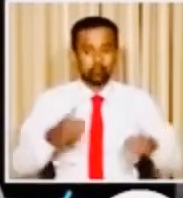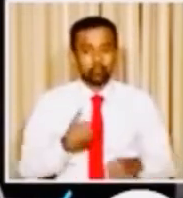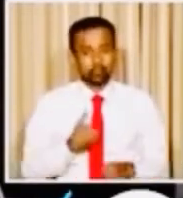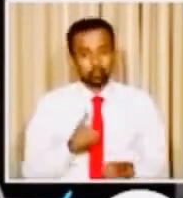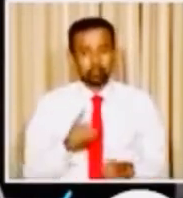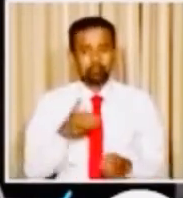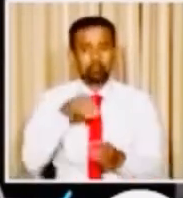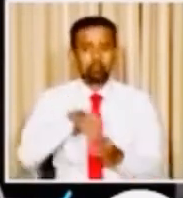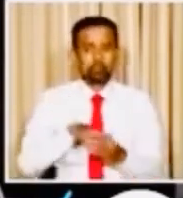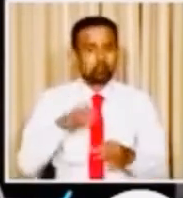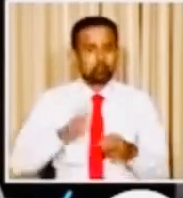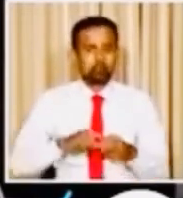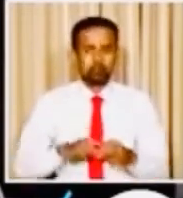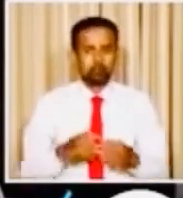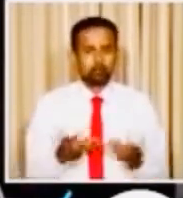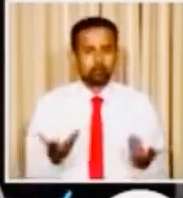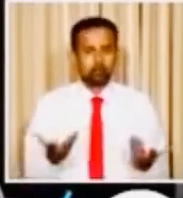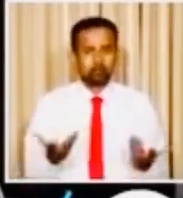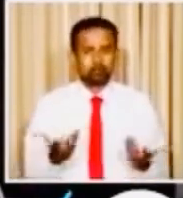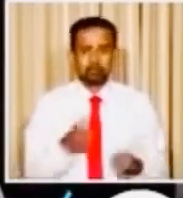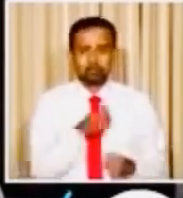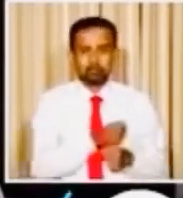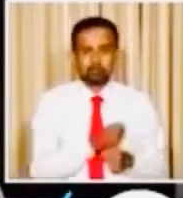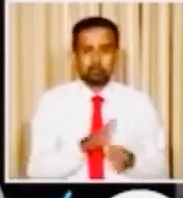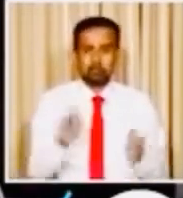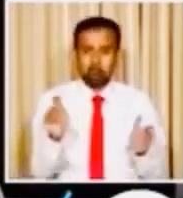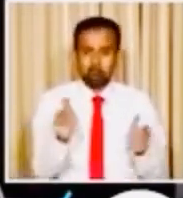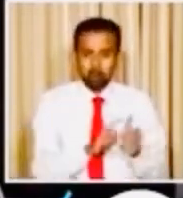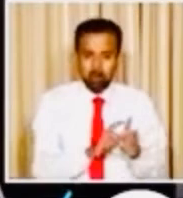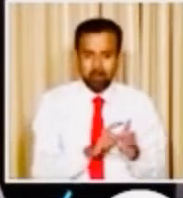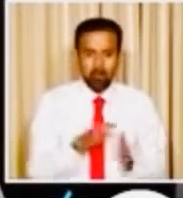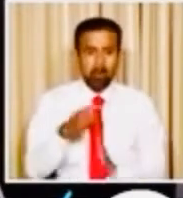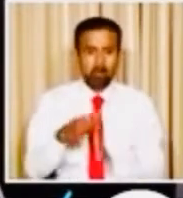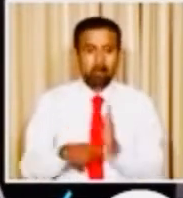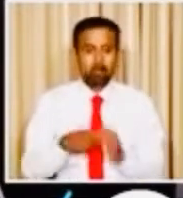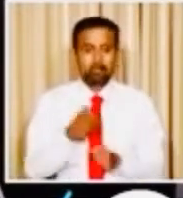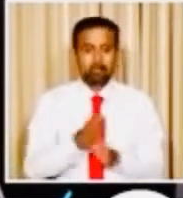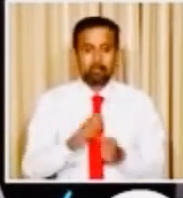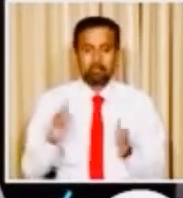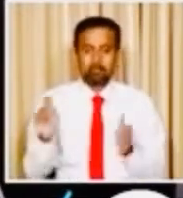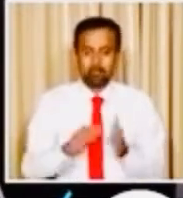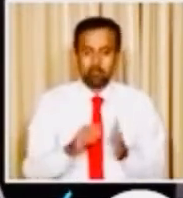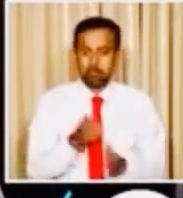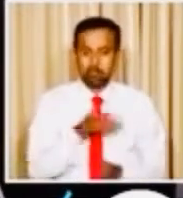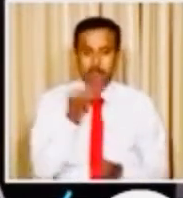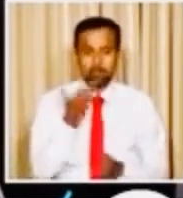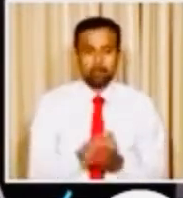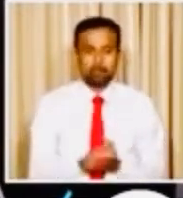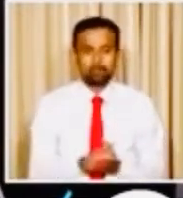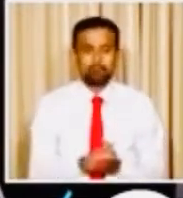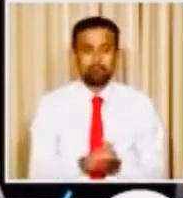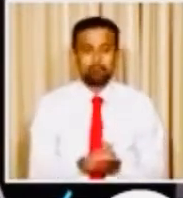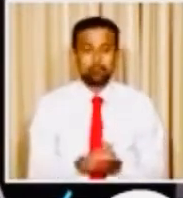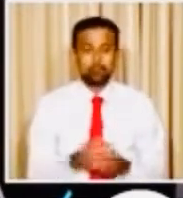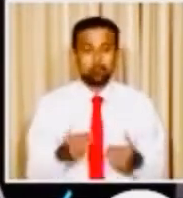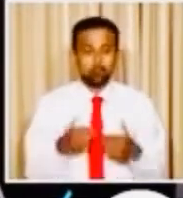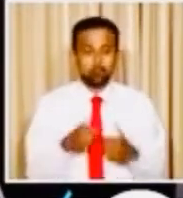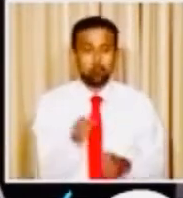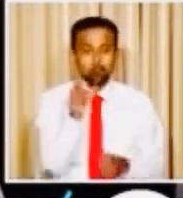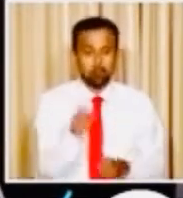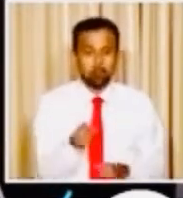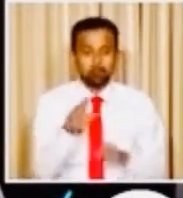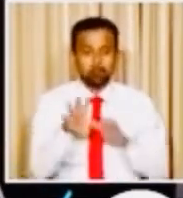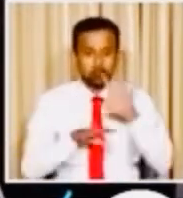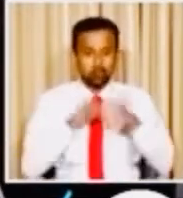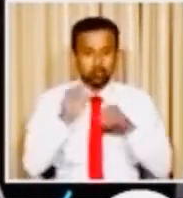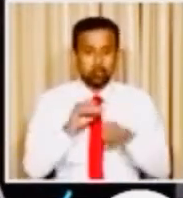වීම ප්‍රශ්නයක් නෙමෙයි. ඒක රජයටත් මුදල් අය කරලා රජයට ආදායමක් ලබා ගන්නත් පුළුවන්. ඒ විතරක් නෙමෙයි, මම ඔබතුමාට ඒ දත්ත